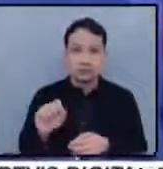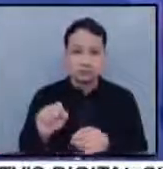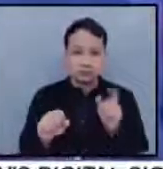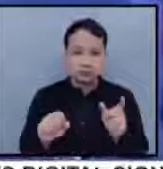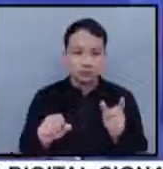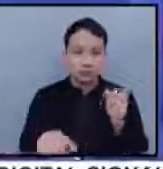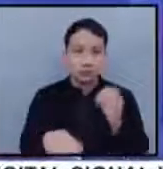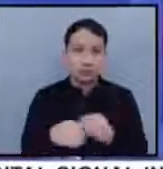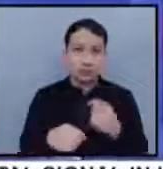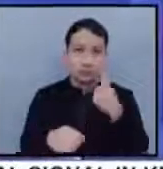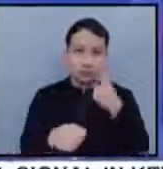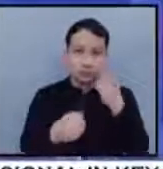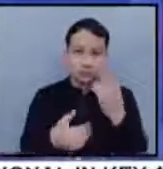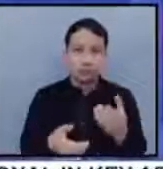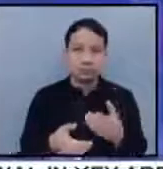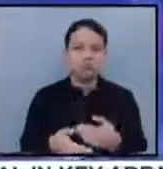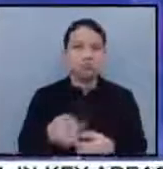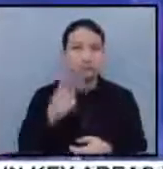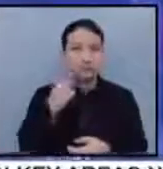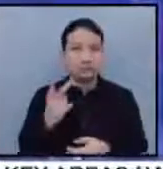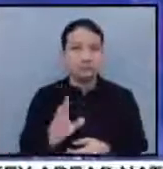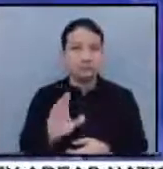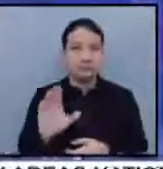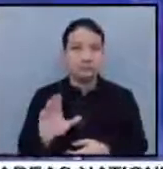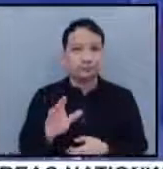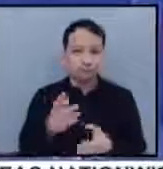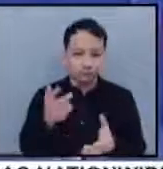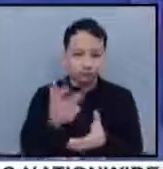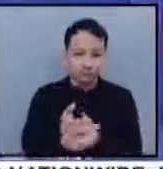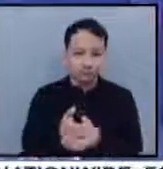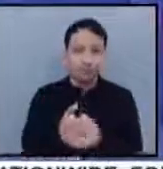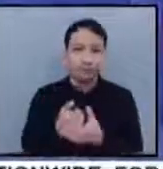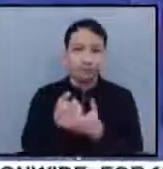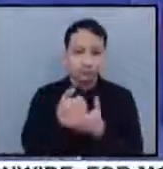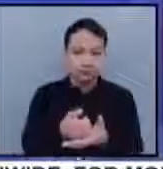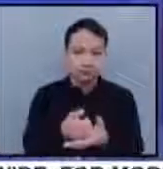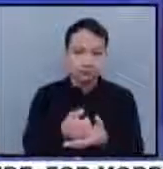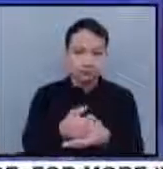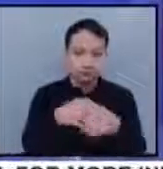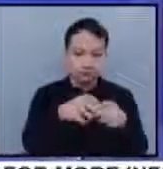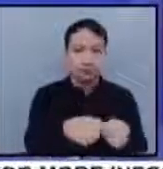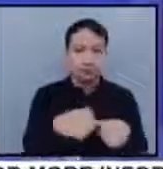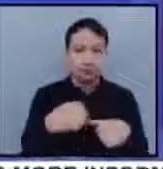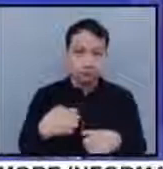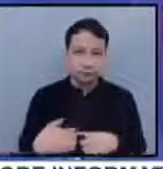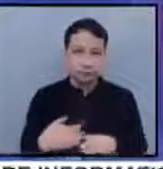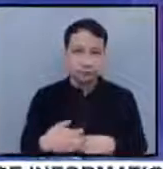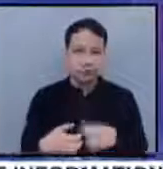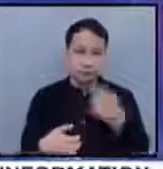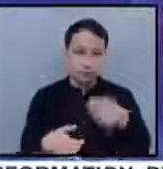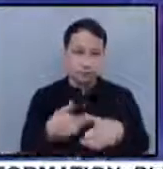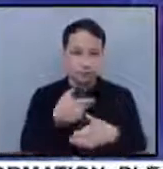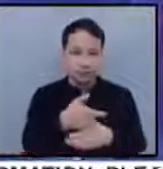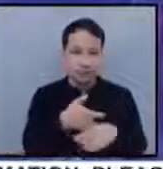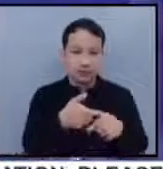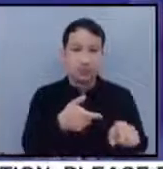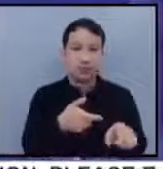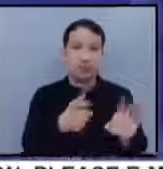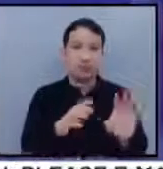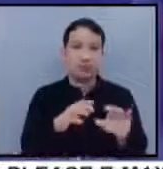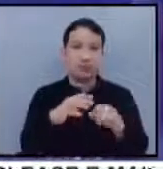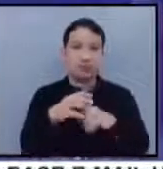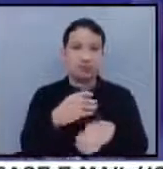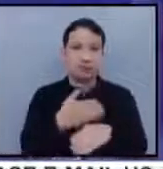araw, makikita ang isang pickup truck na hinarang ng mga umahabol na polis. Nakatutok ang baril ng mga polis sa sasakyan,